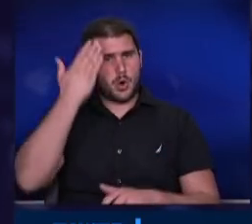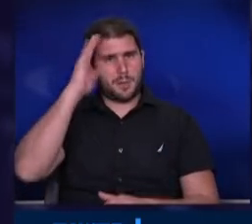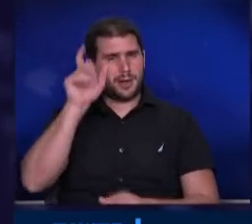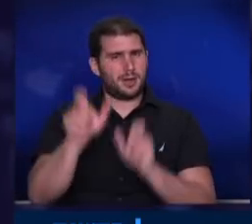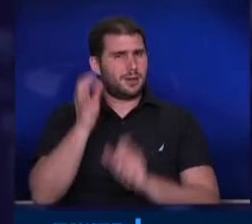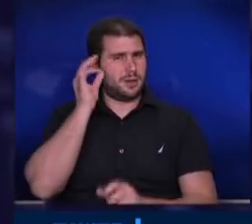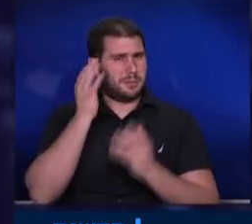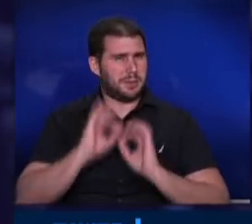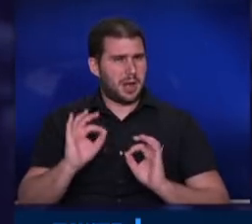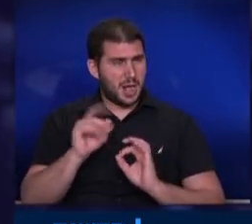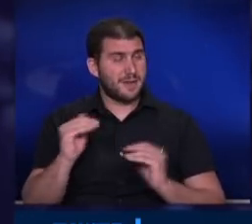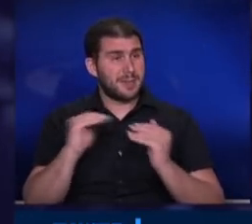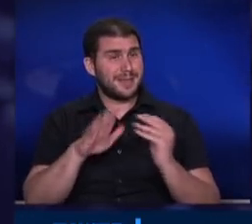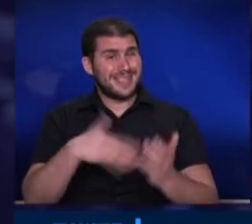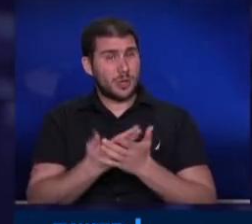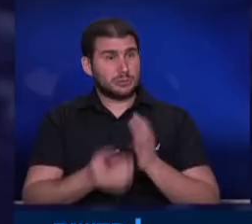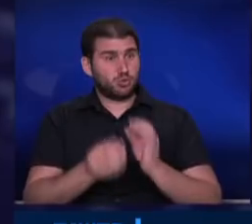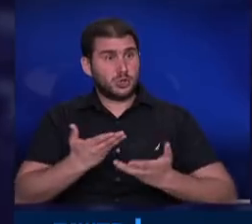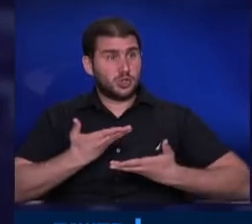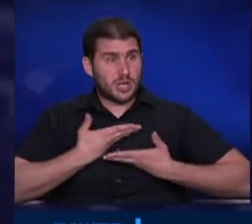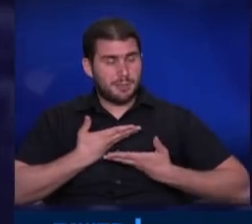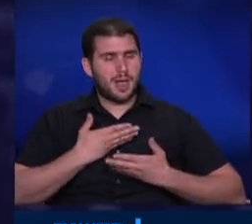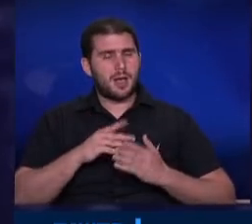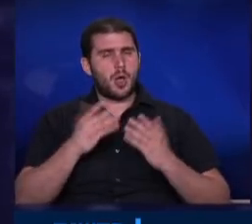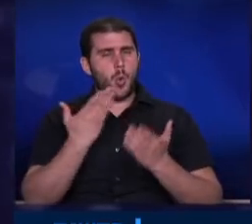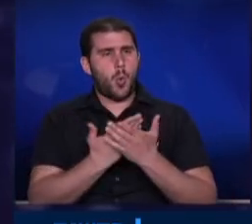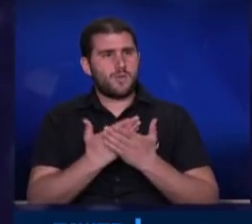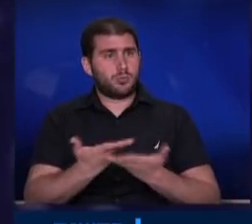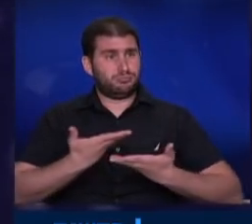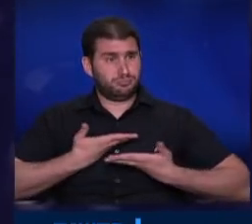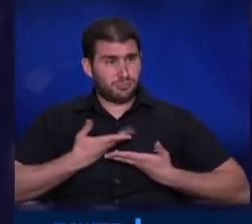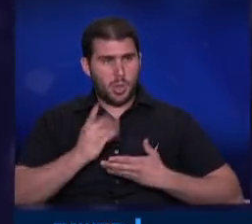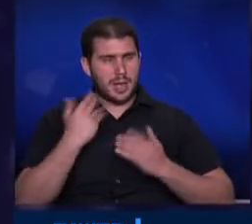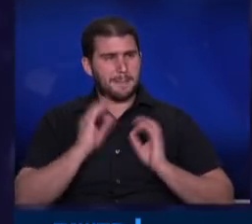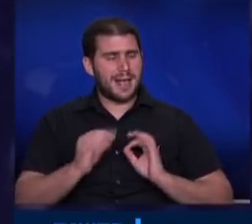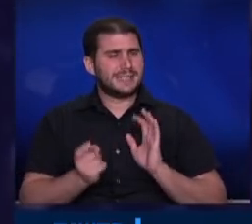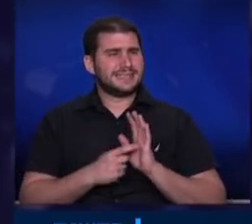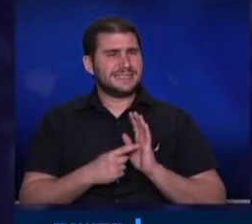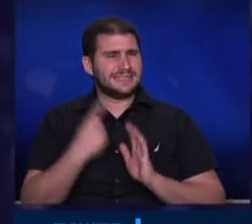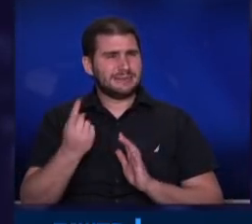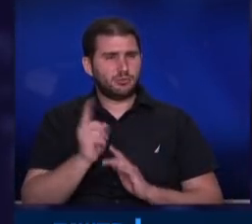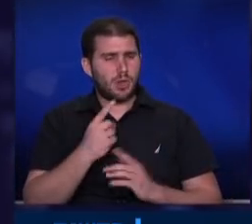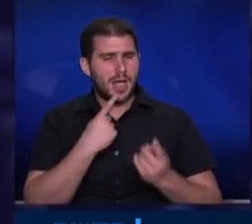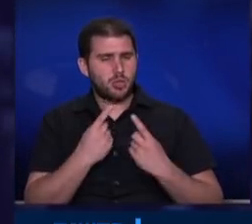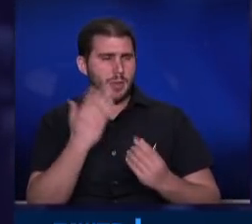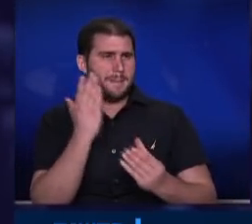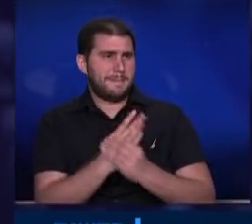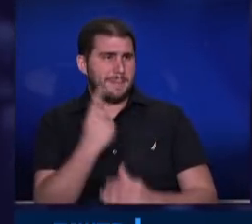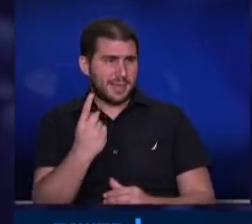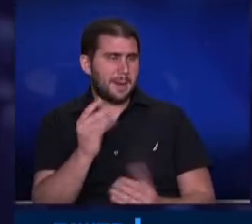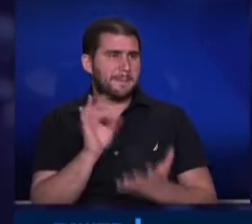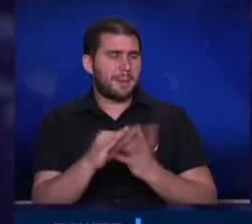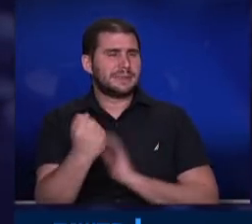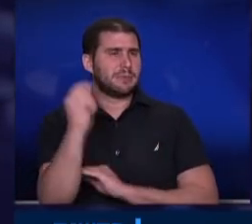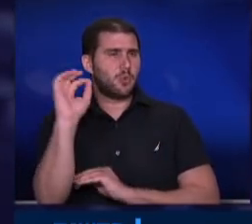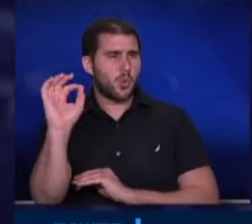כלל, ועל פי הייעוץ המשפטי שקיבל על בסיס העובדות שנמסרו, לא הייתה כל עילה לכך שלא ידון בתיק במסגרת